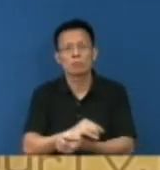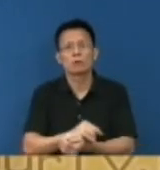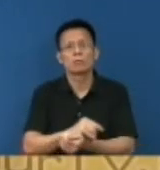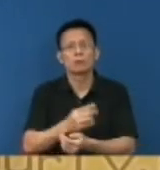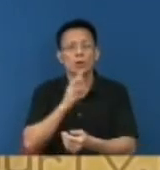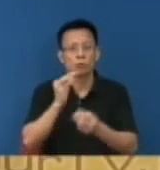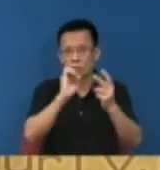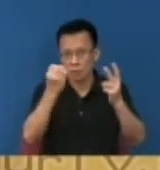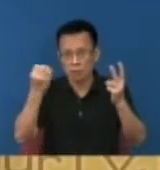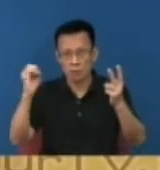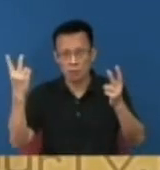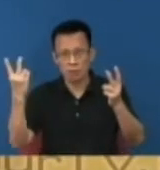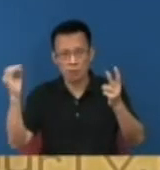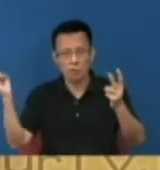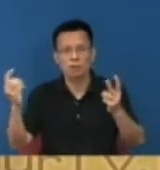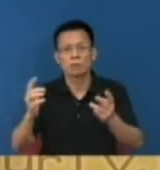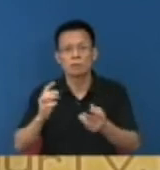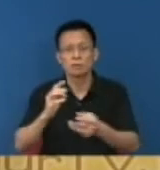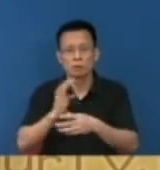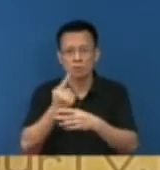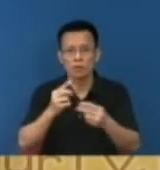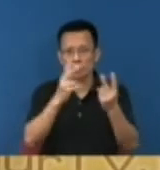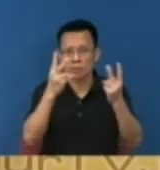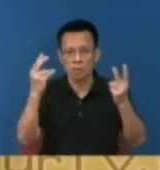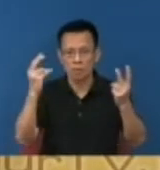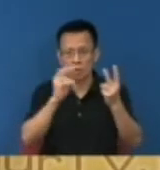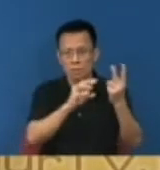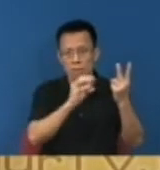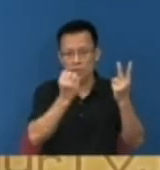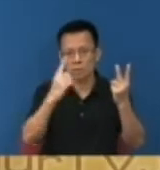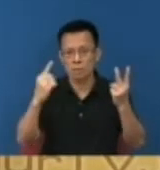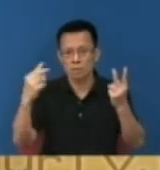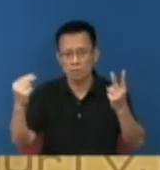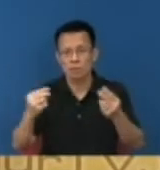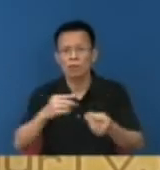如果2020真的因為2017個假普選特首得了之後要